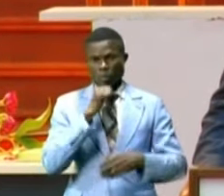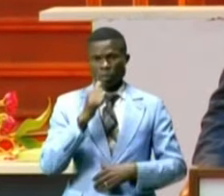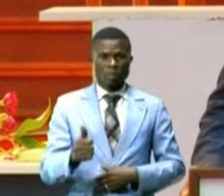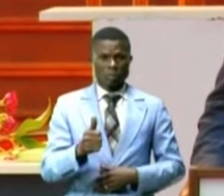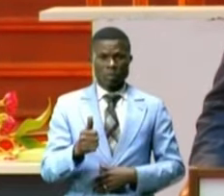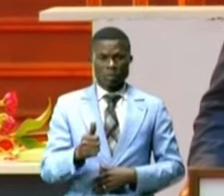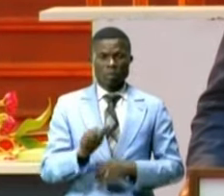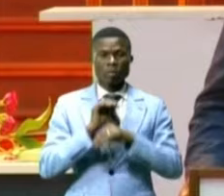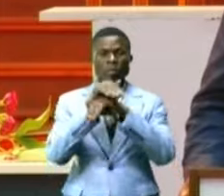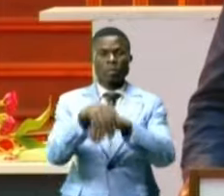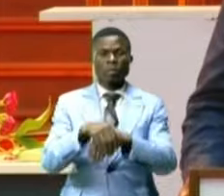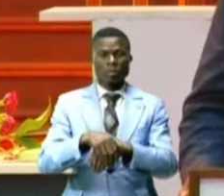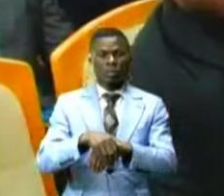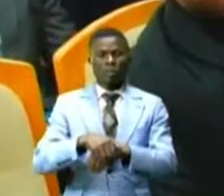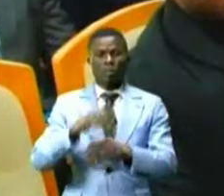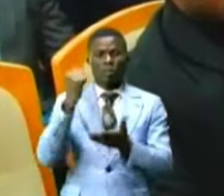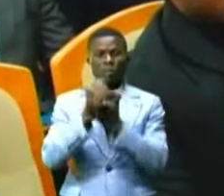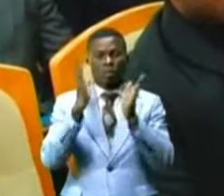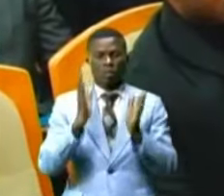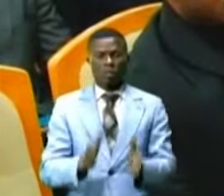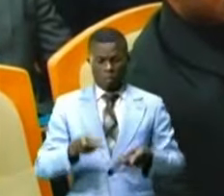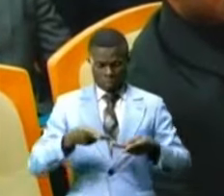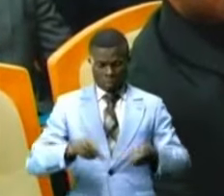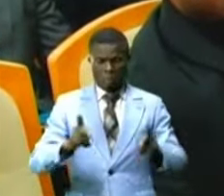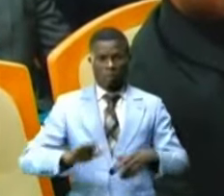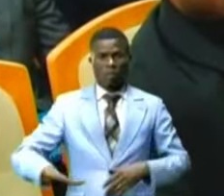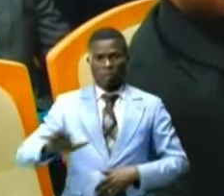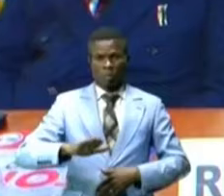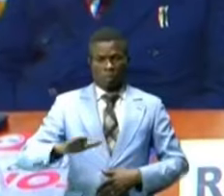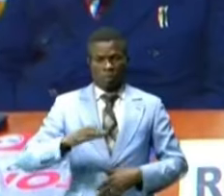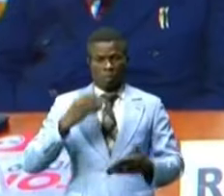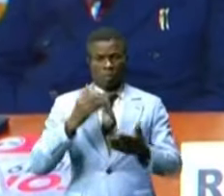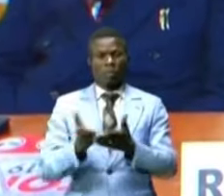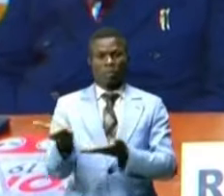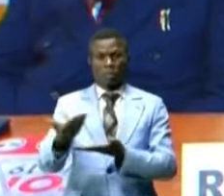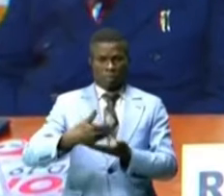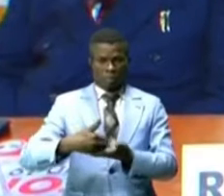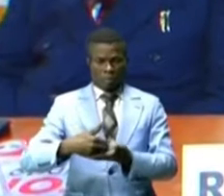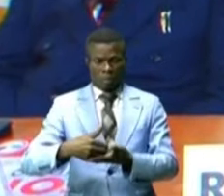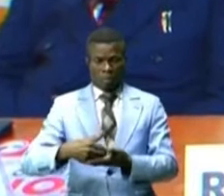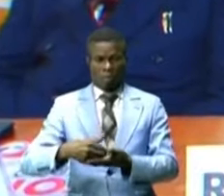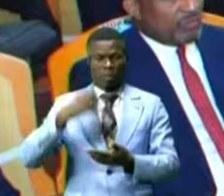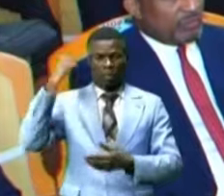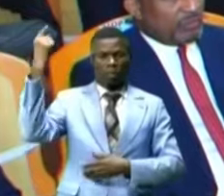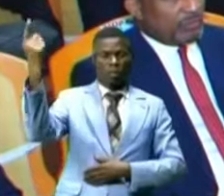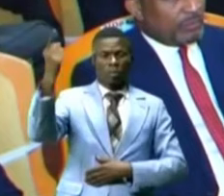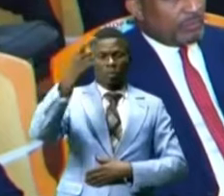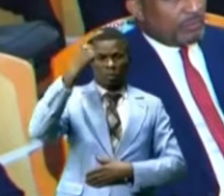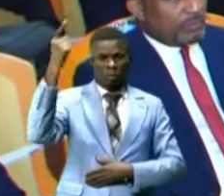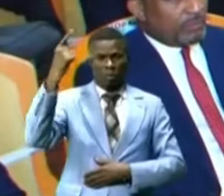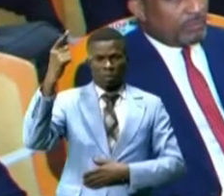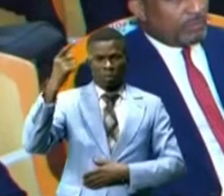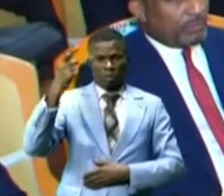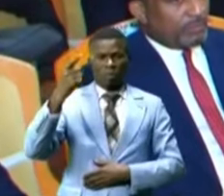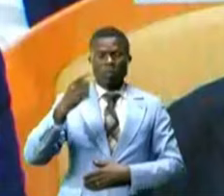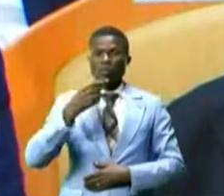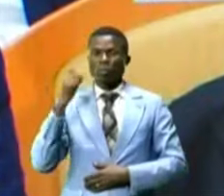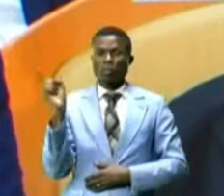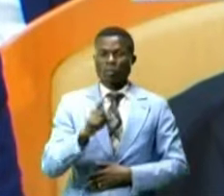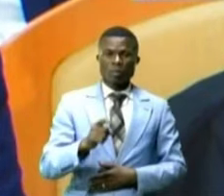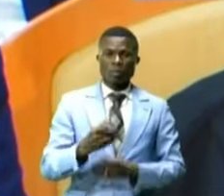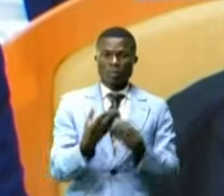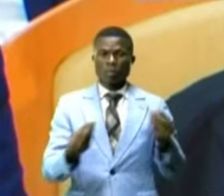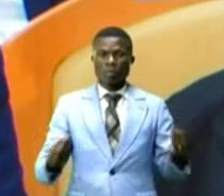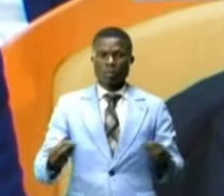Cet engagement diplomatique a permis au pays de marquer son retour sur la scène internationale en s'imposant comme pays